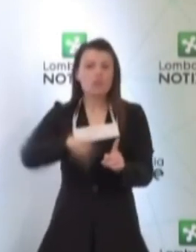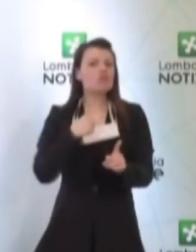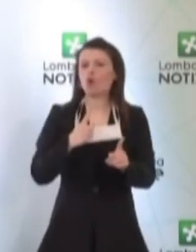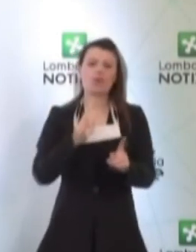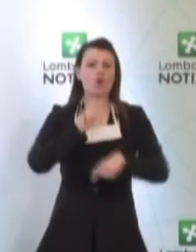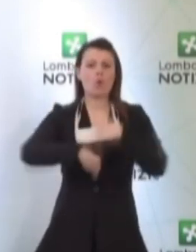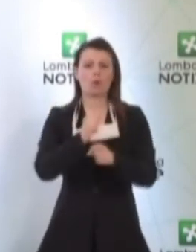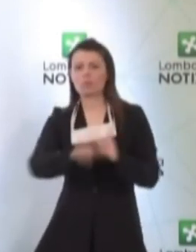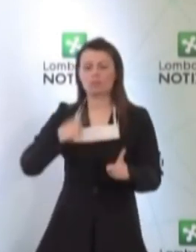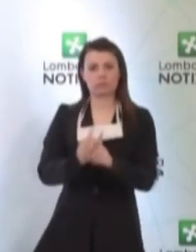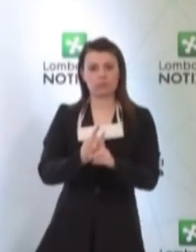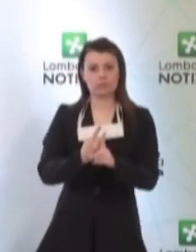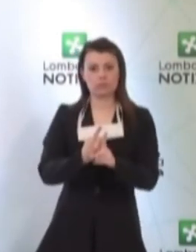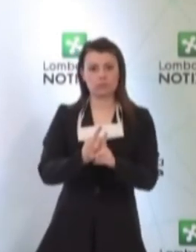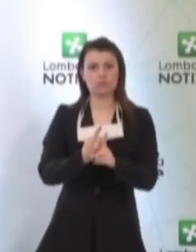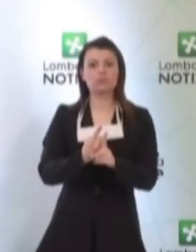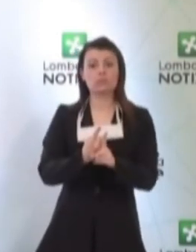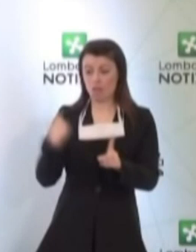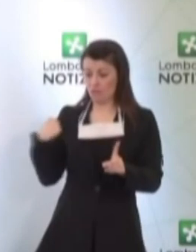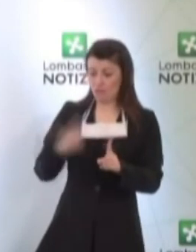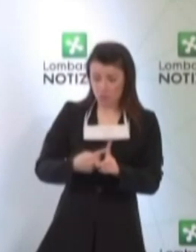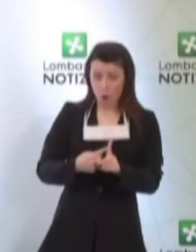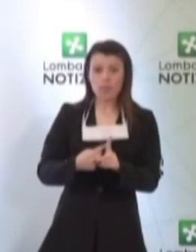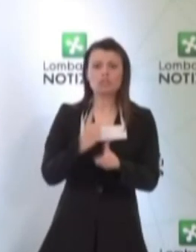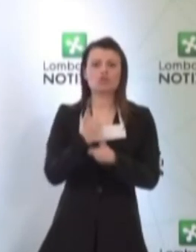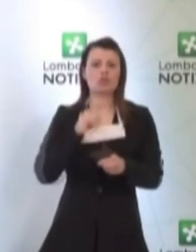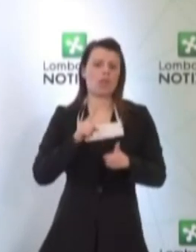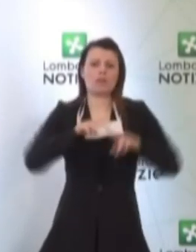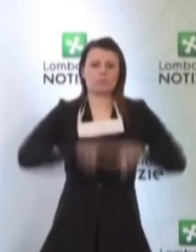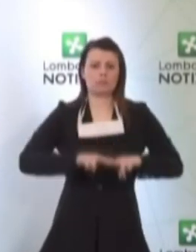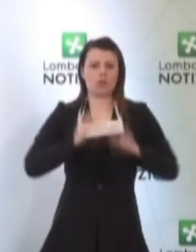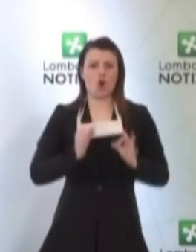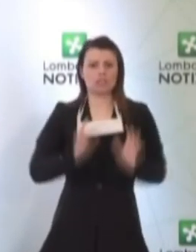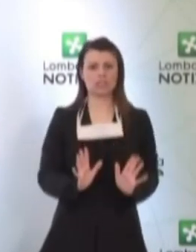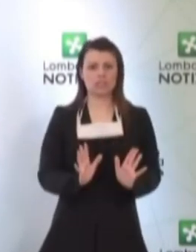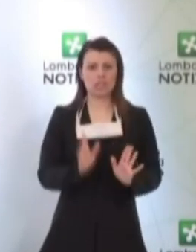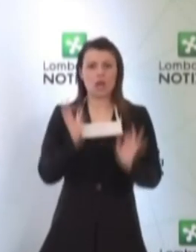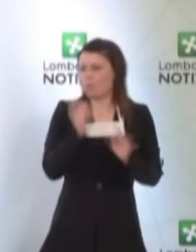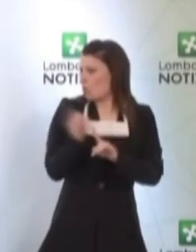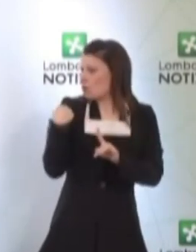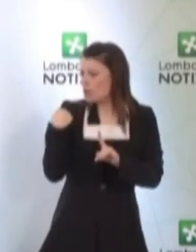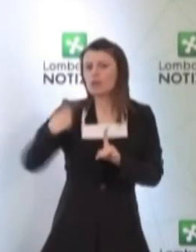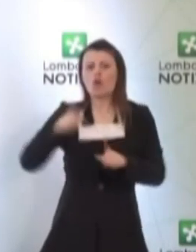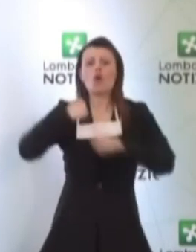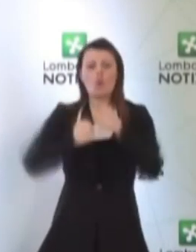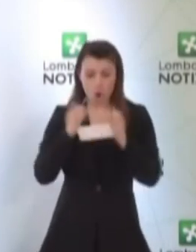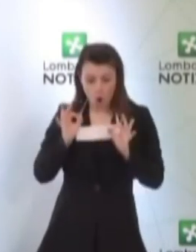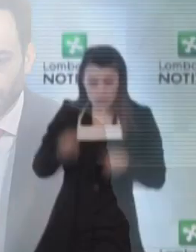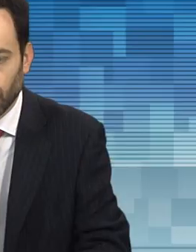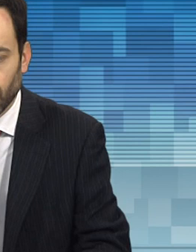i comportamenti che si sono tenuti fino ad oggi e fino a ieri dovranno continuare ad essere